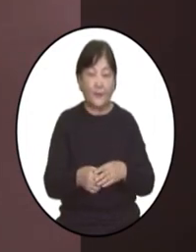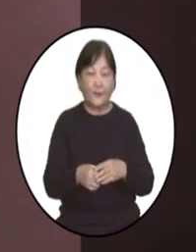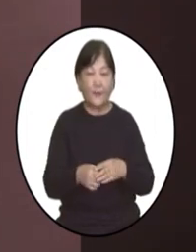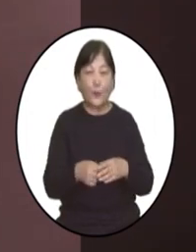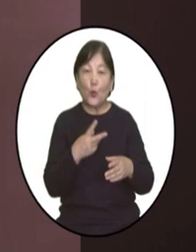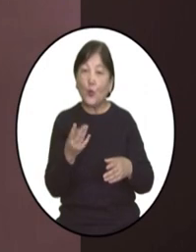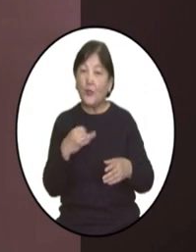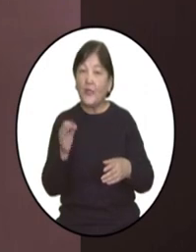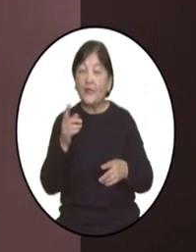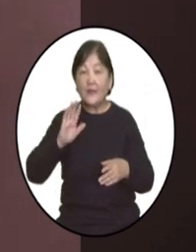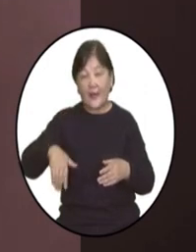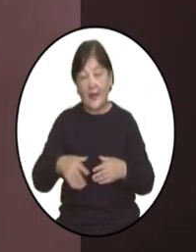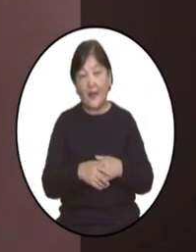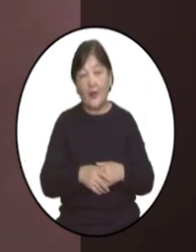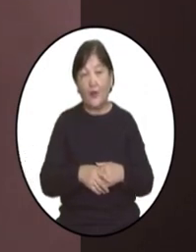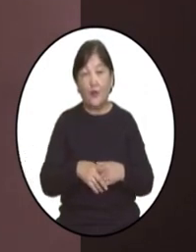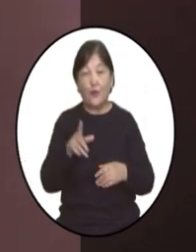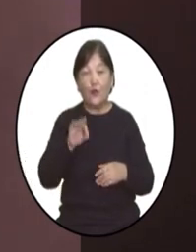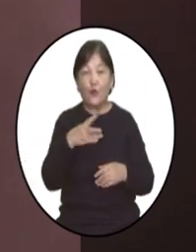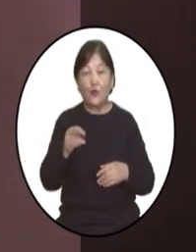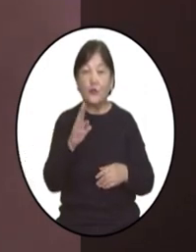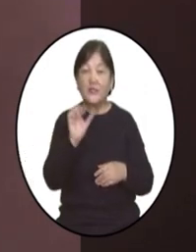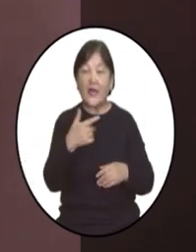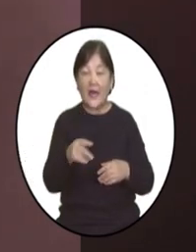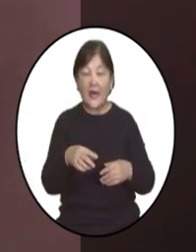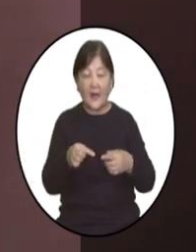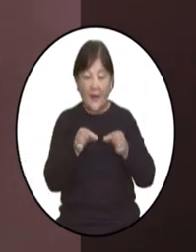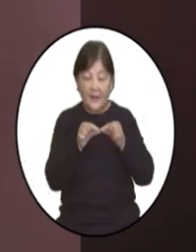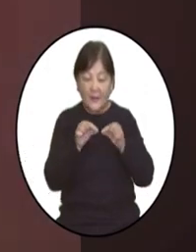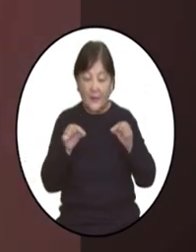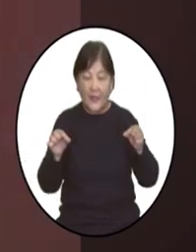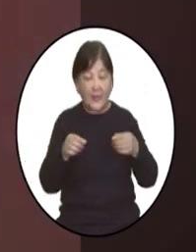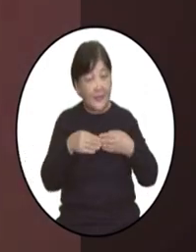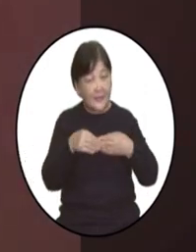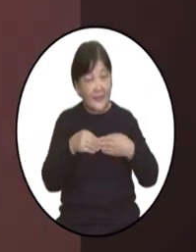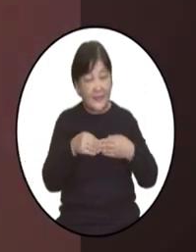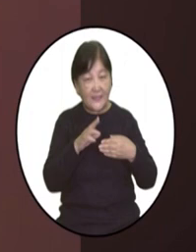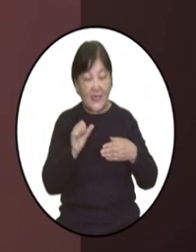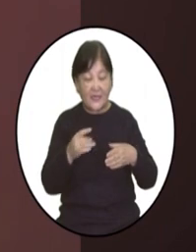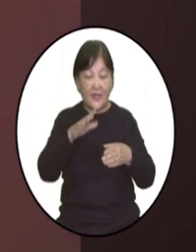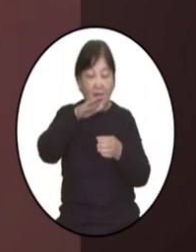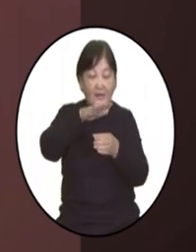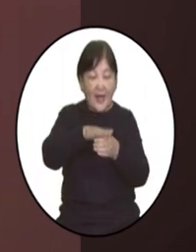Үүний дараа хөнгөн цагаан ялцсан цаасаар таглаж үхнэ.